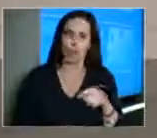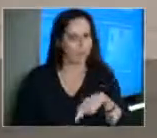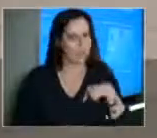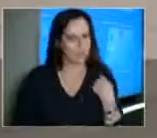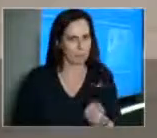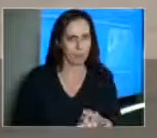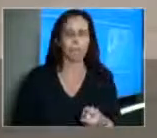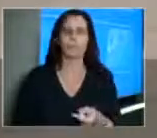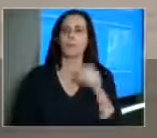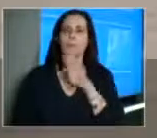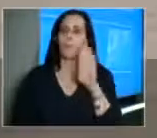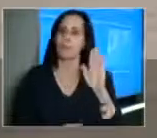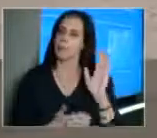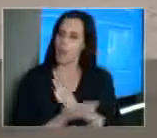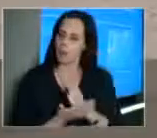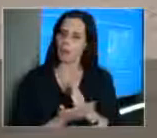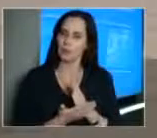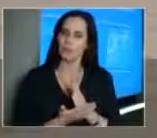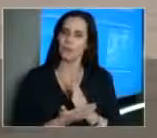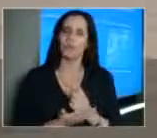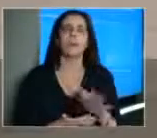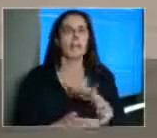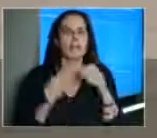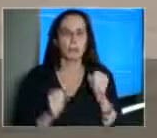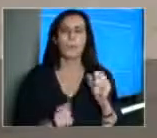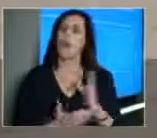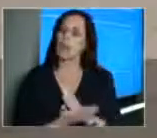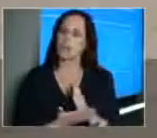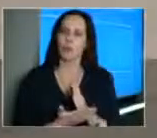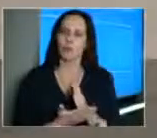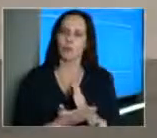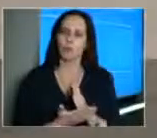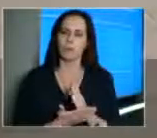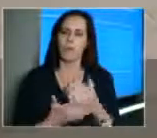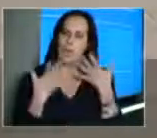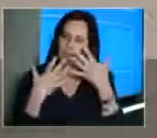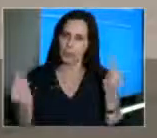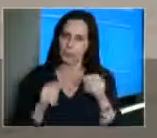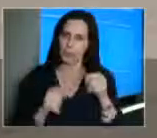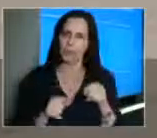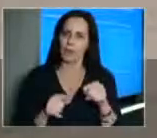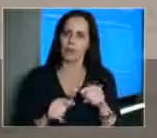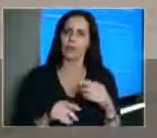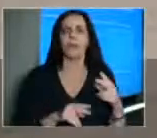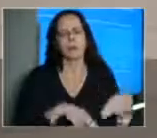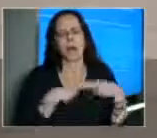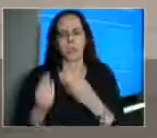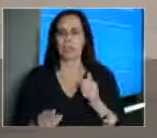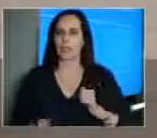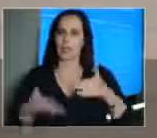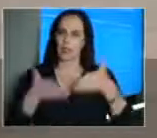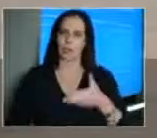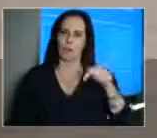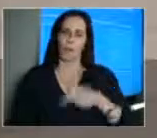רב. נתניהו החליט, או שמערכת הביטחון החליטה בסופו של דבר לחשוף את העניין הזה ולהביא את זכריה באומל לקבר